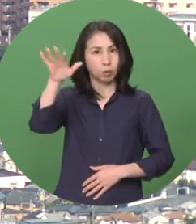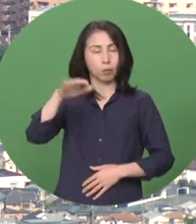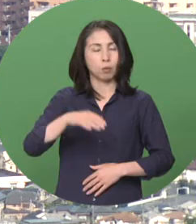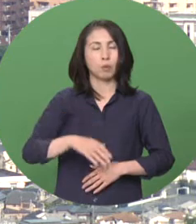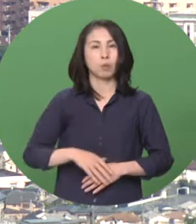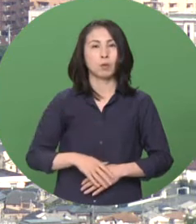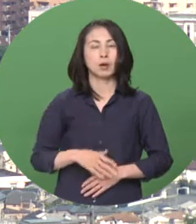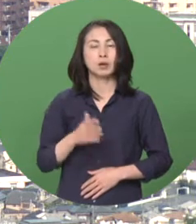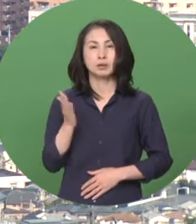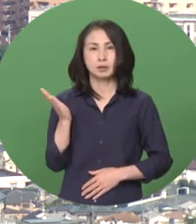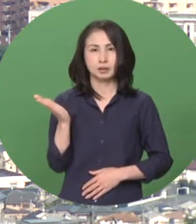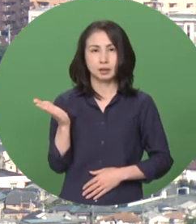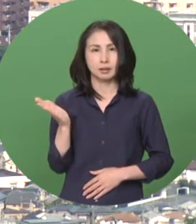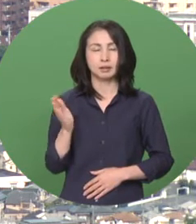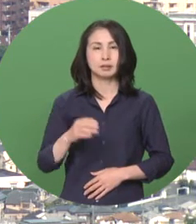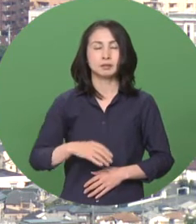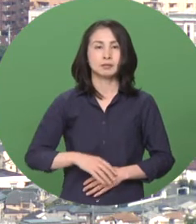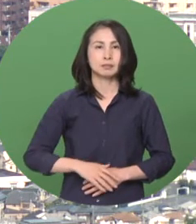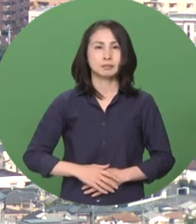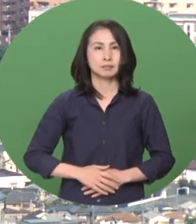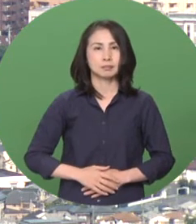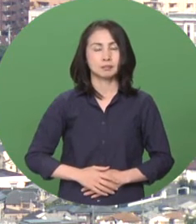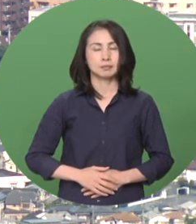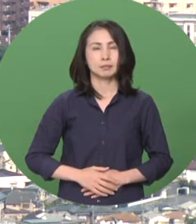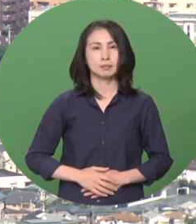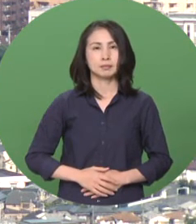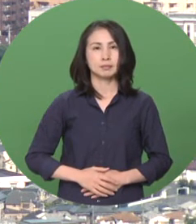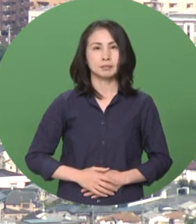たら、生駒市秘書広報校長